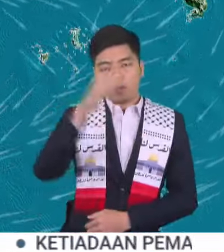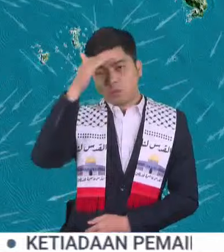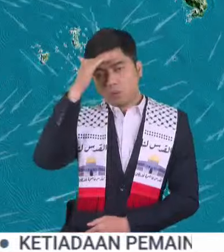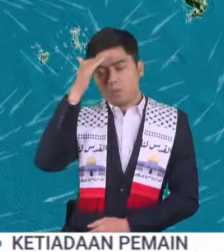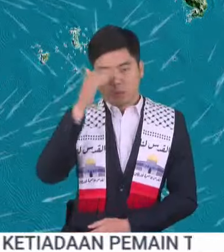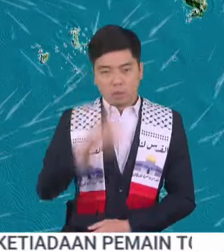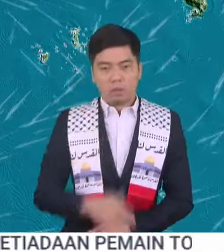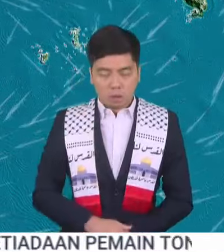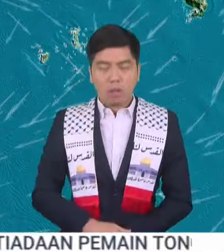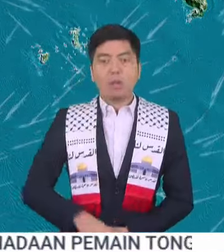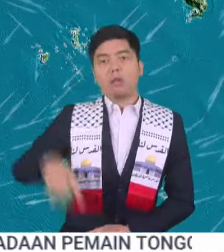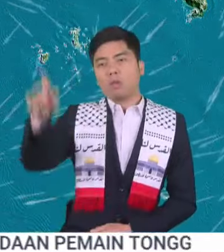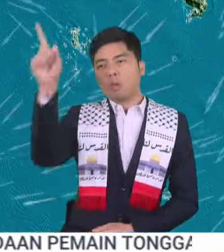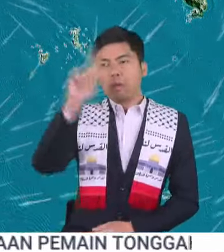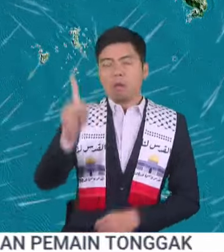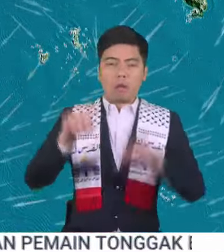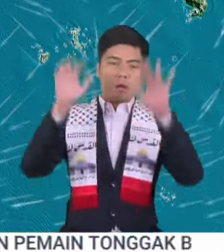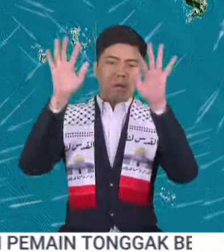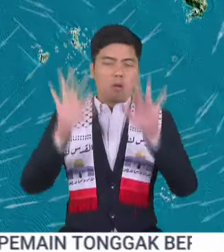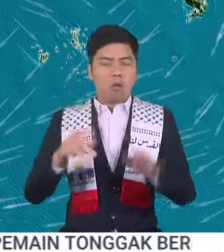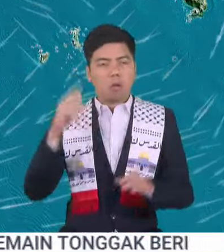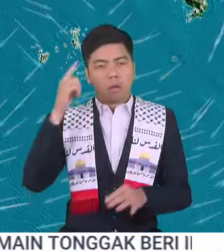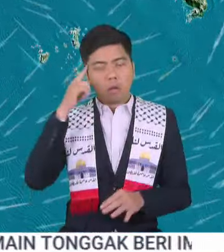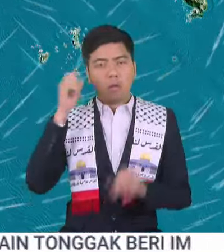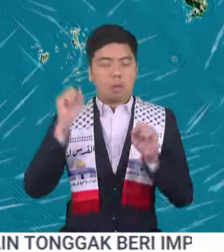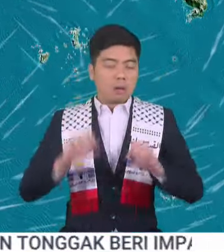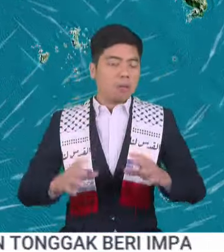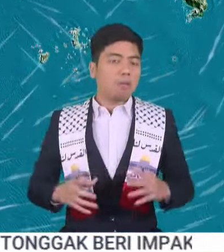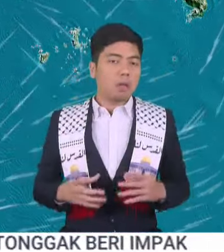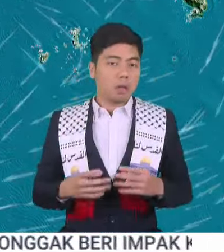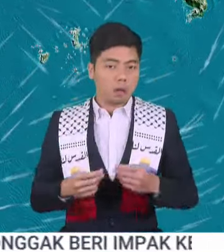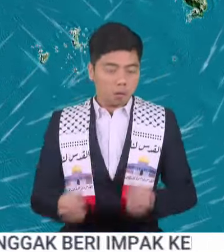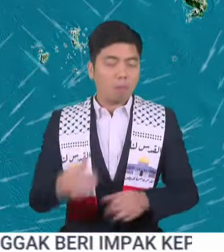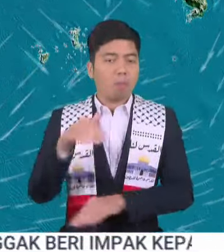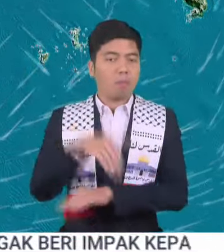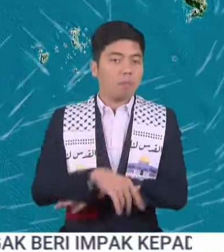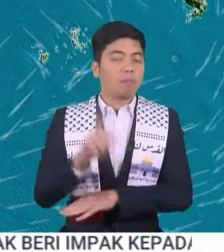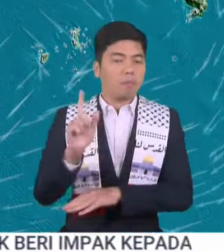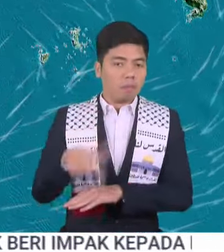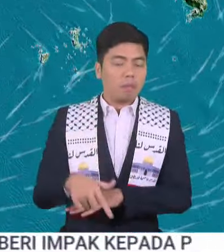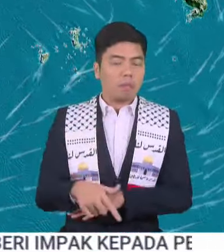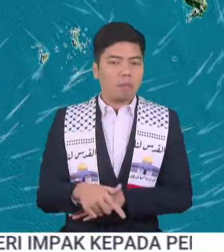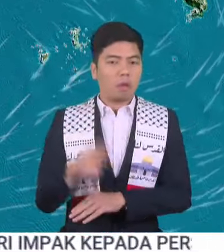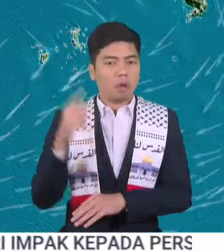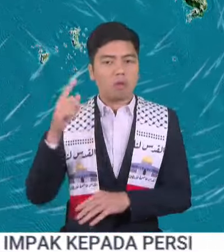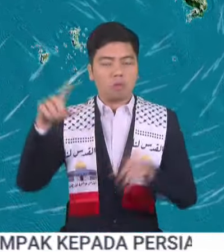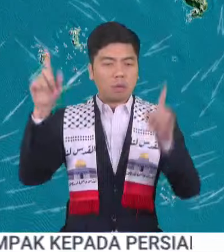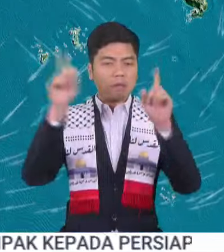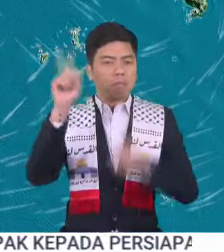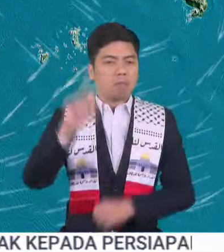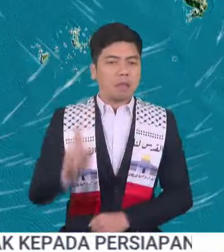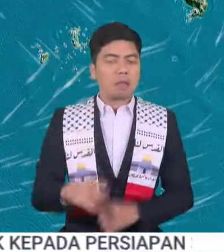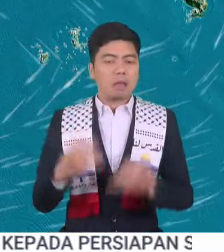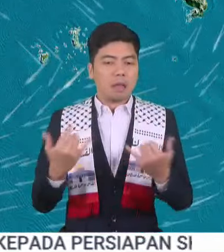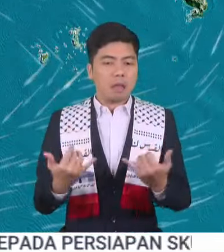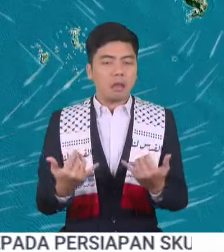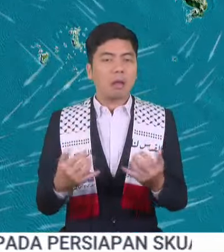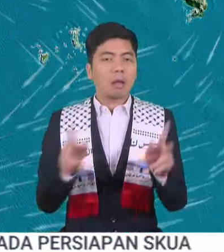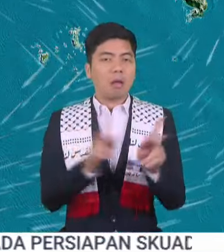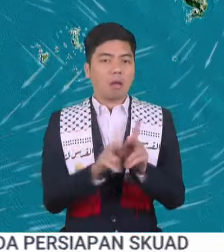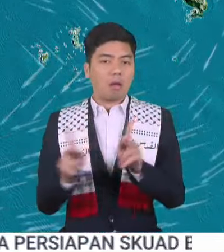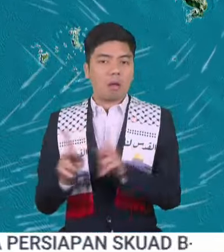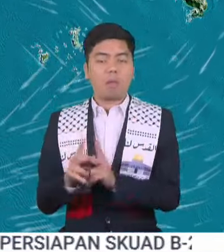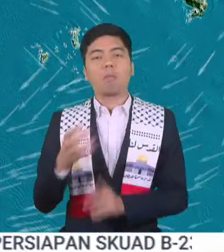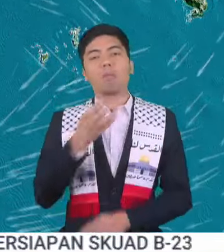Cuaca ribut petir untuk kawasan-kawasan ini dijangka akan beransur reda menjelang awal malam dengan ribut petir yang berlaku di sekitar kawasan